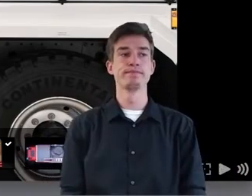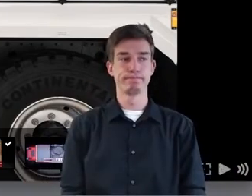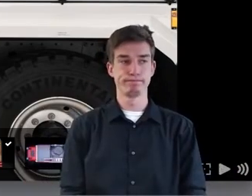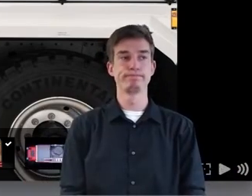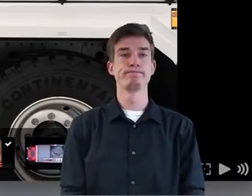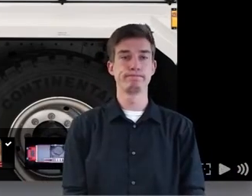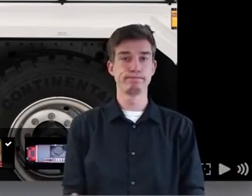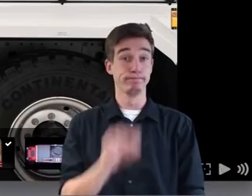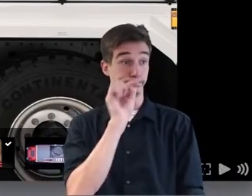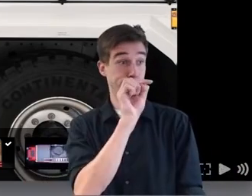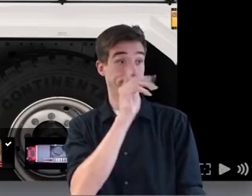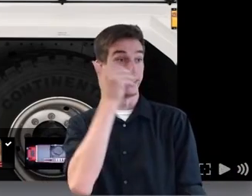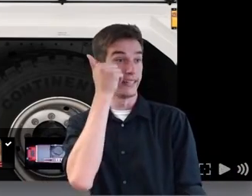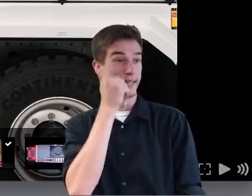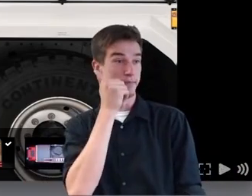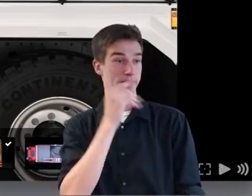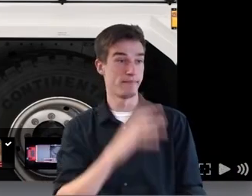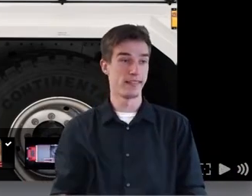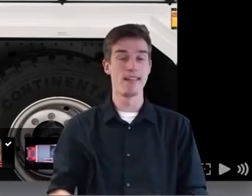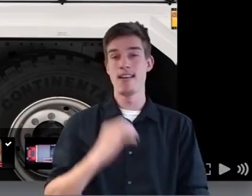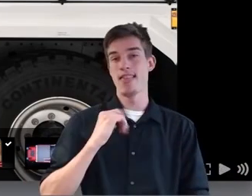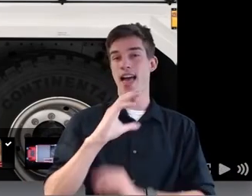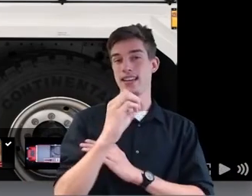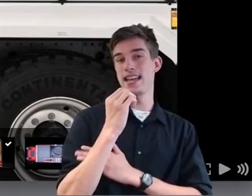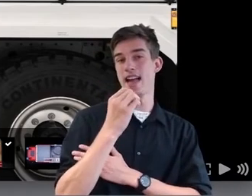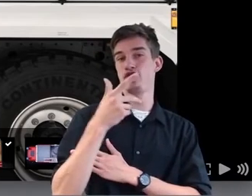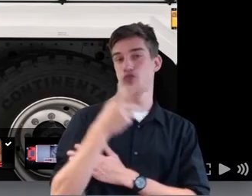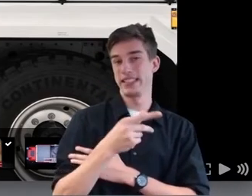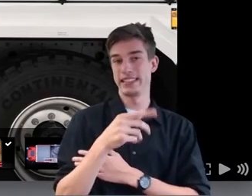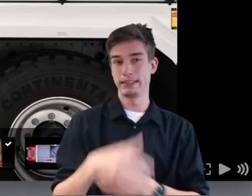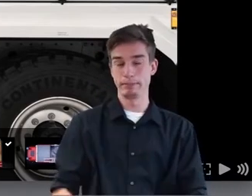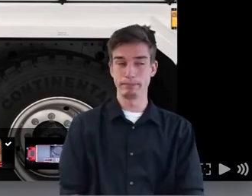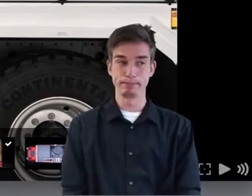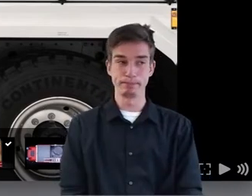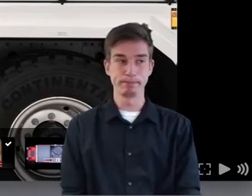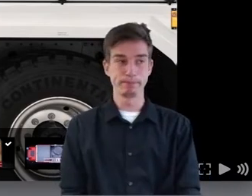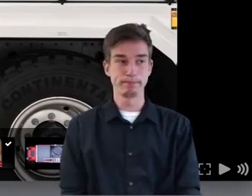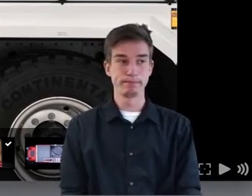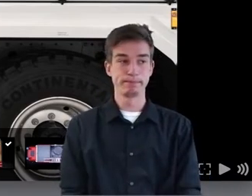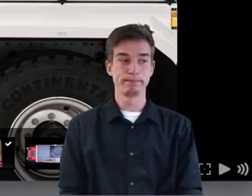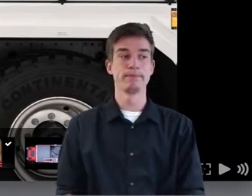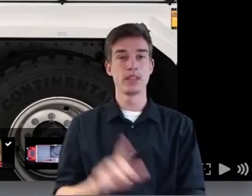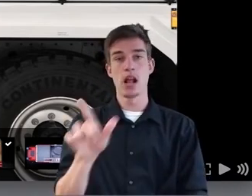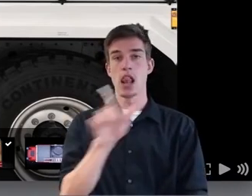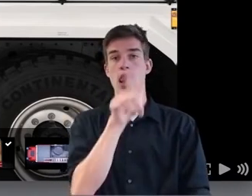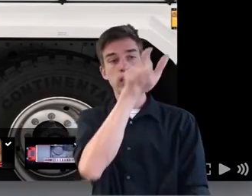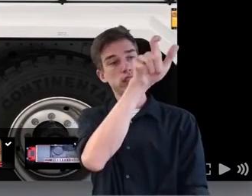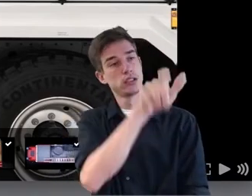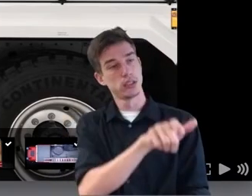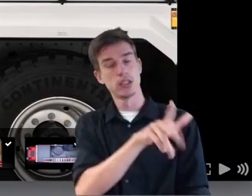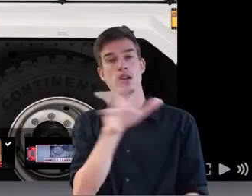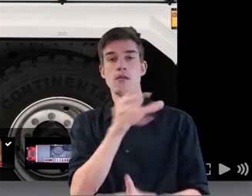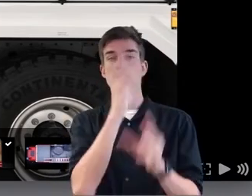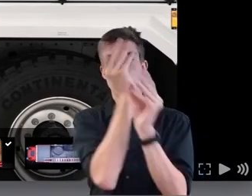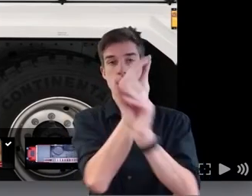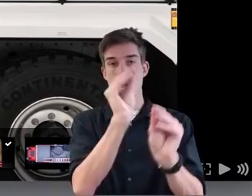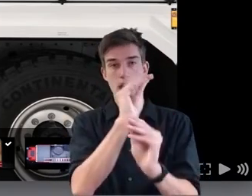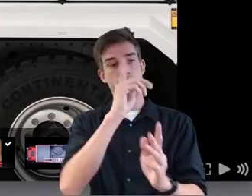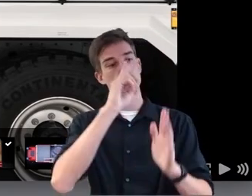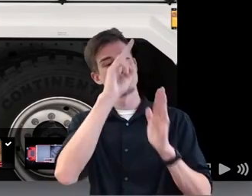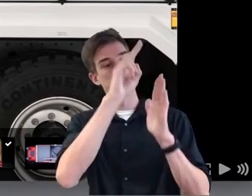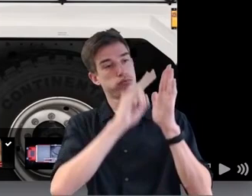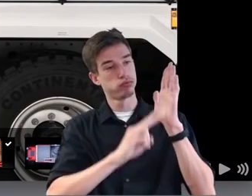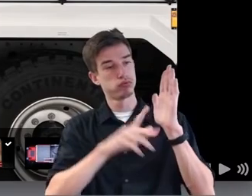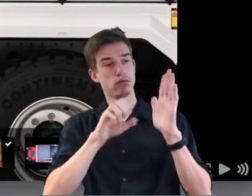genau, die Tragkraftspritze. Jawohl. Dann taucht links eine Erklärinfotafel auf, wo